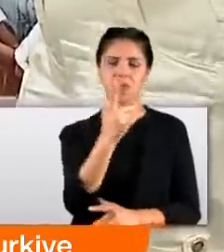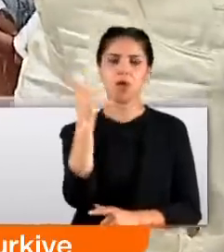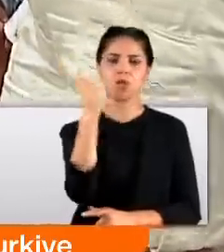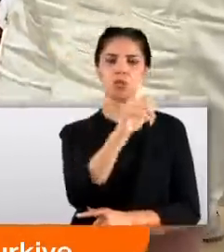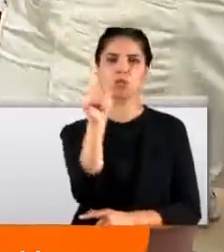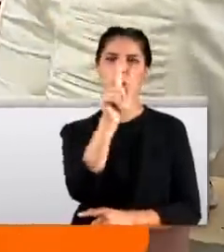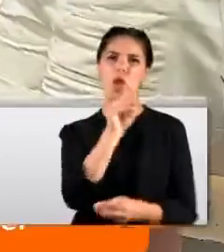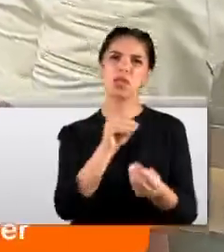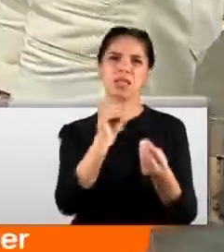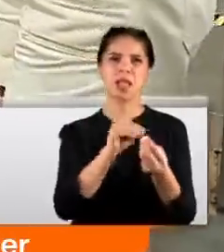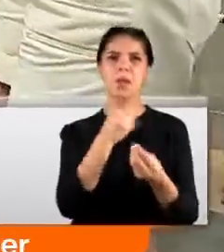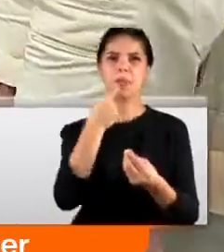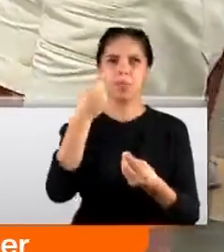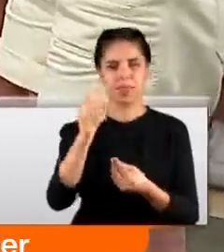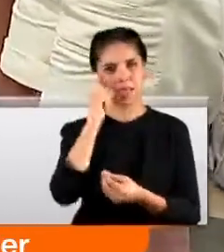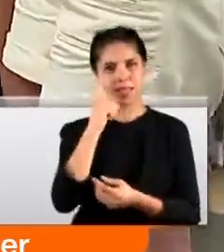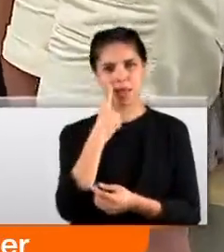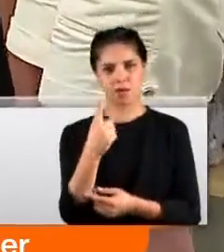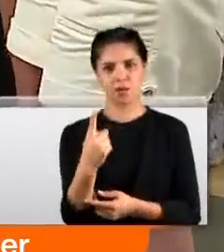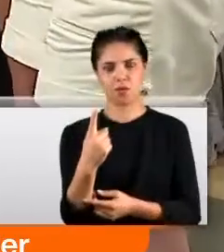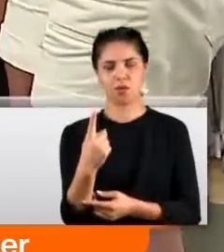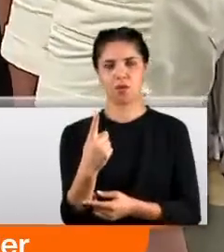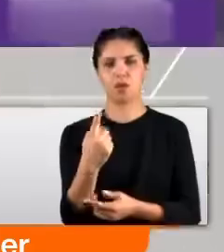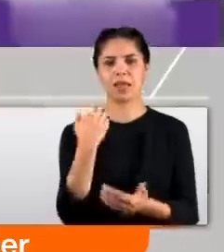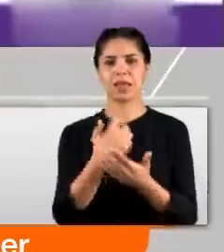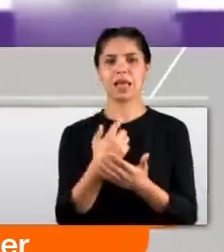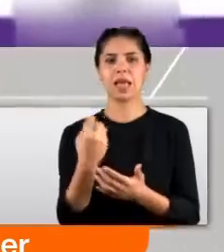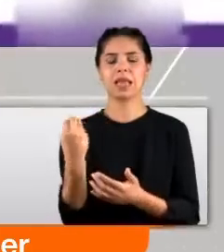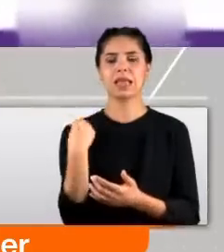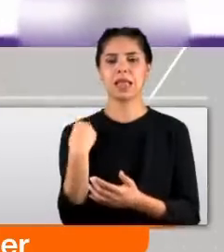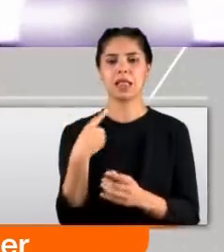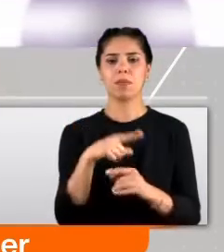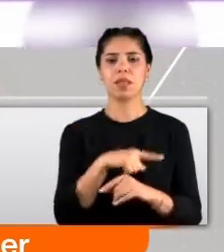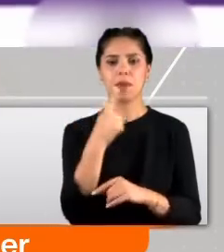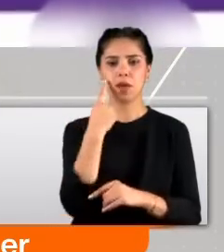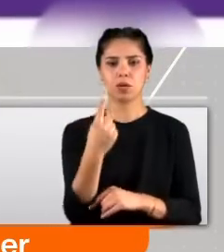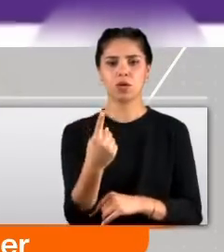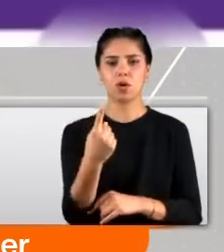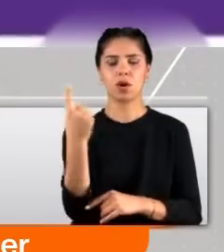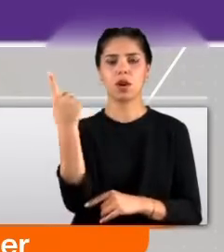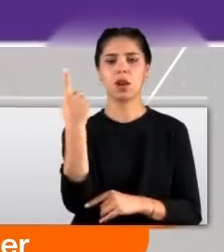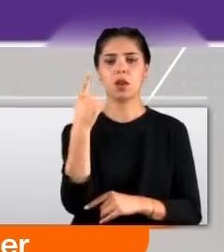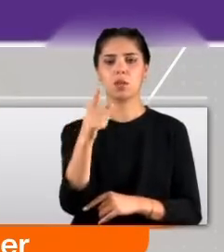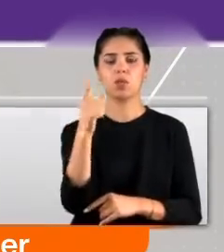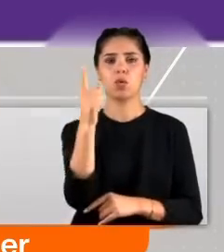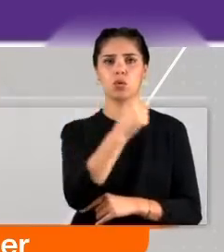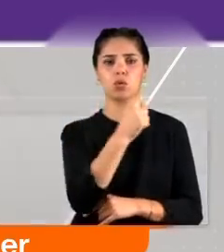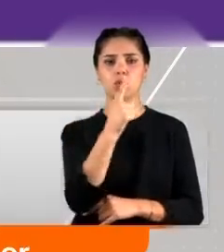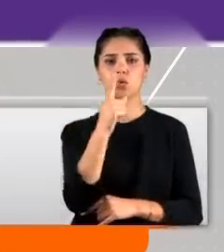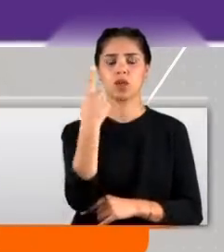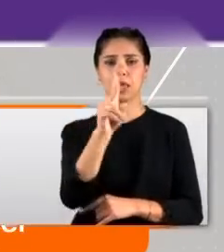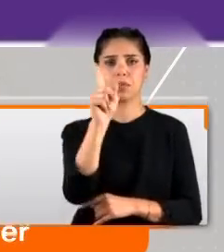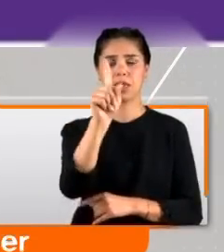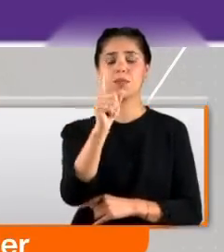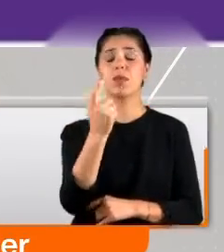%10 zam yapılacağını söylemişti iddiaya göre kayıt yenileme zamanında. 2019 ve 2020 girişli öğrencilere %5, 2021